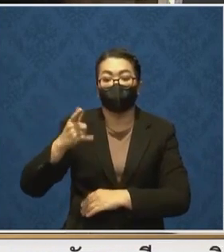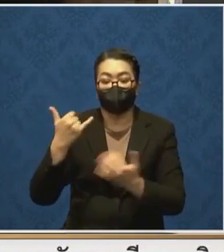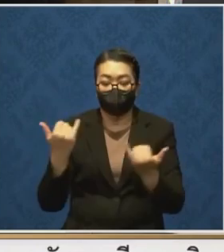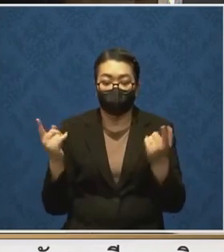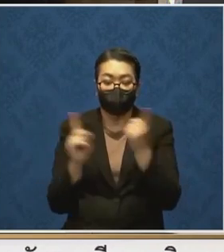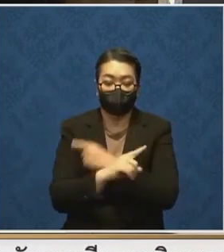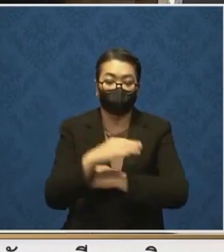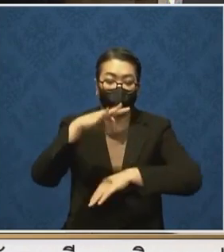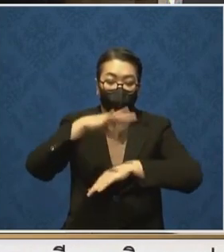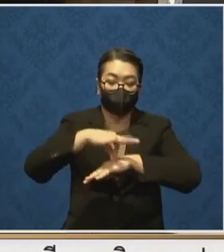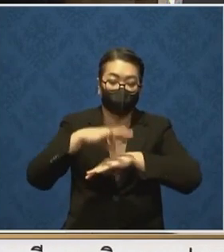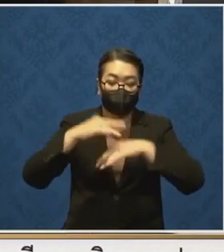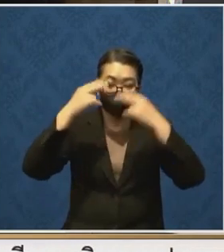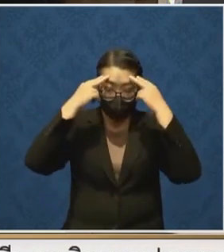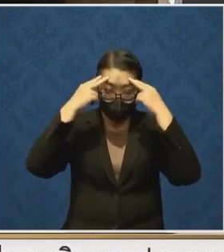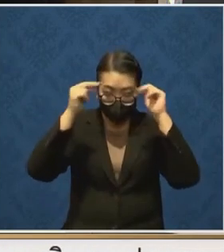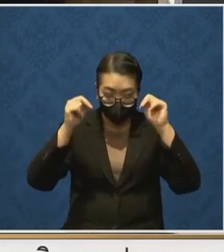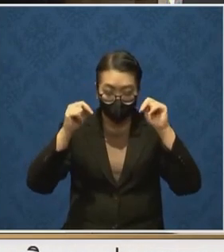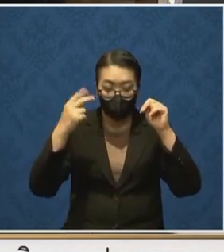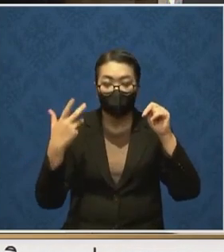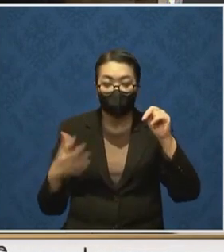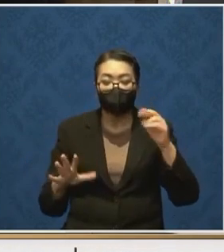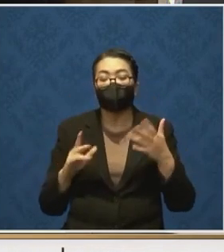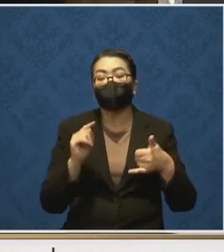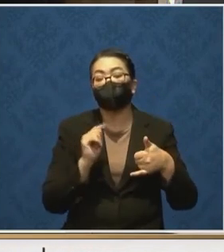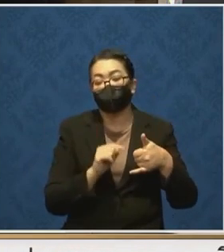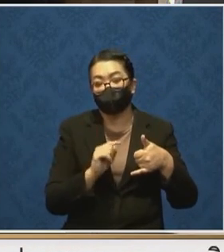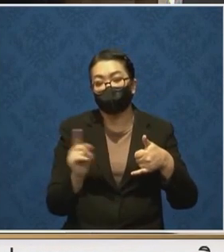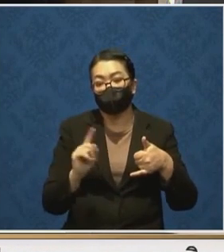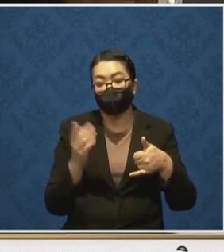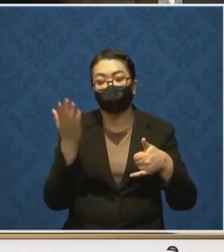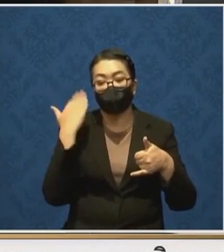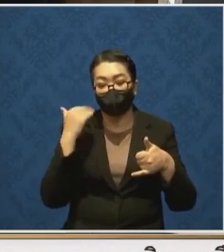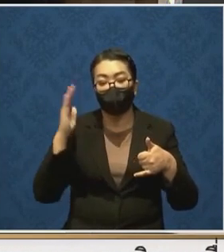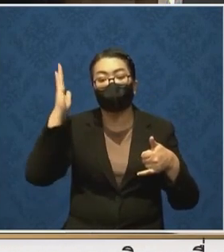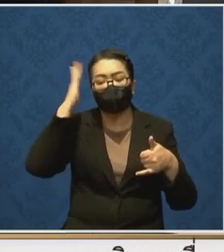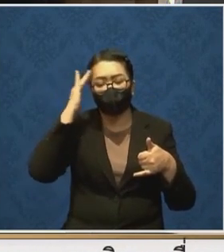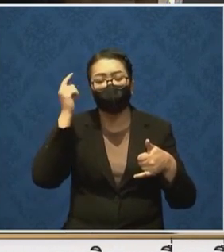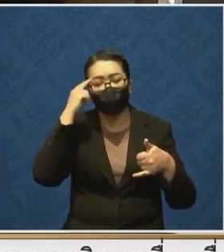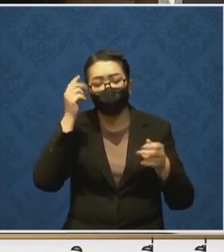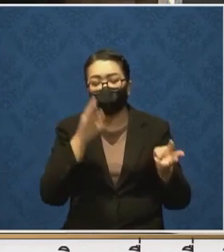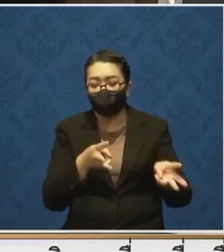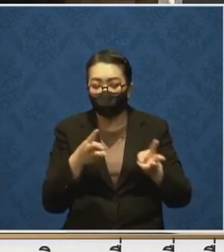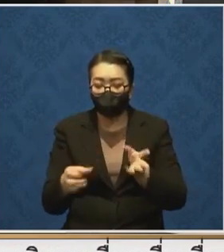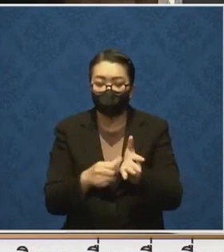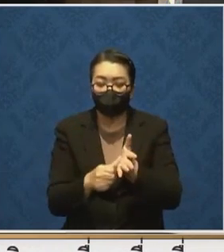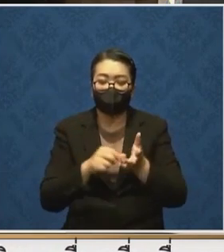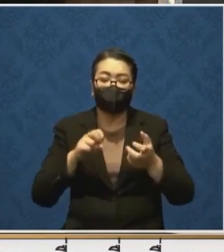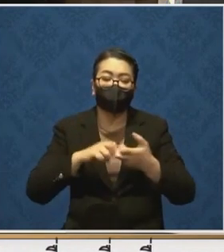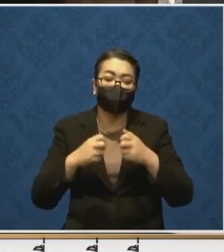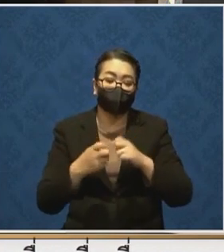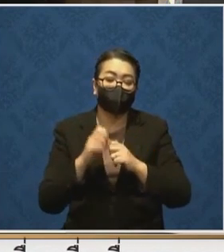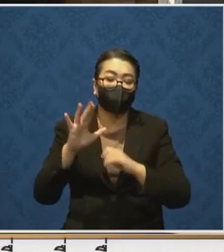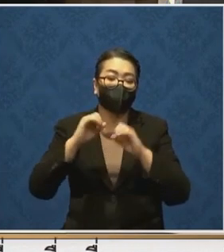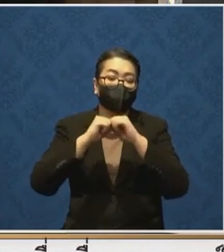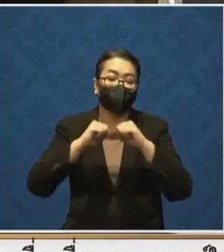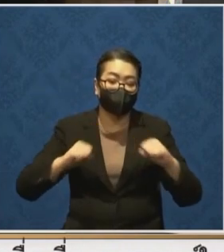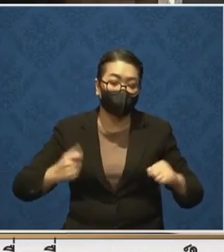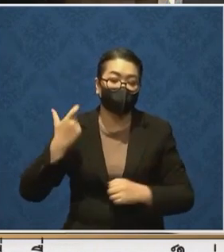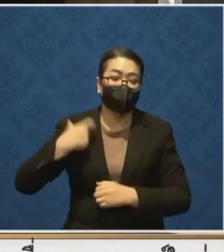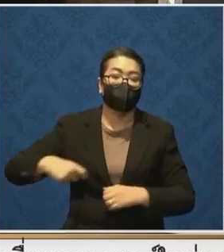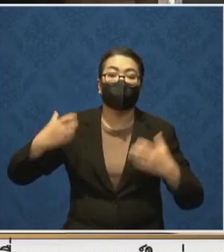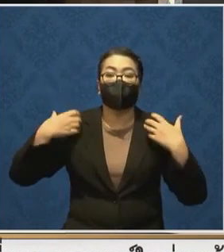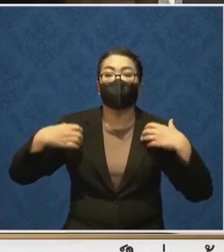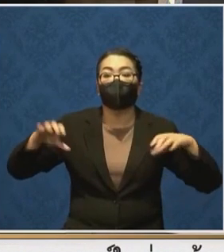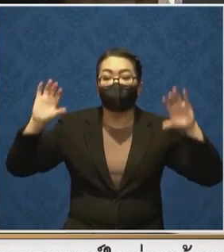ัฐมนรีพลายใต้รัฐมนูล 2,160พ่าองกพิายุตให้เร็จค